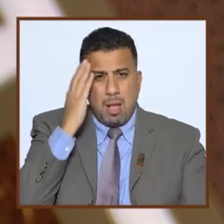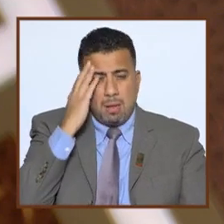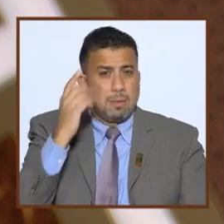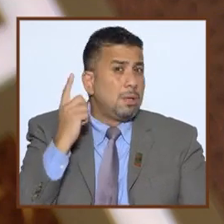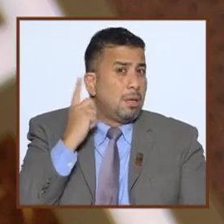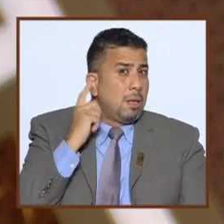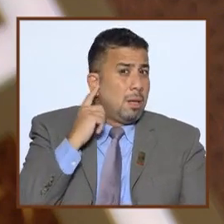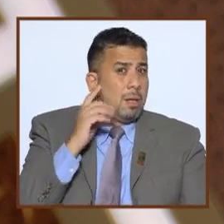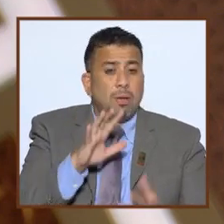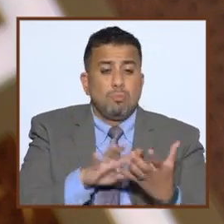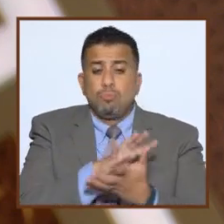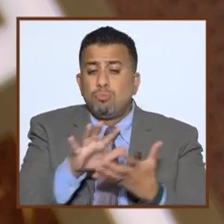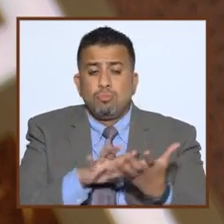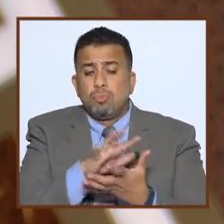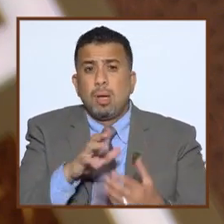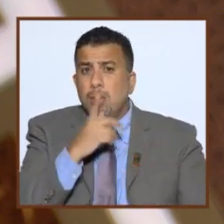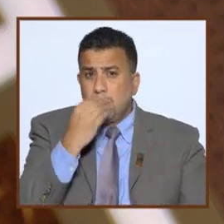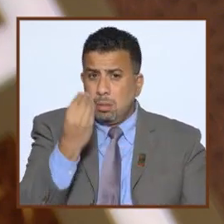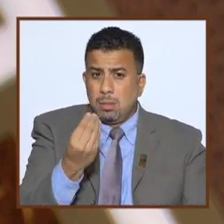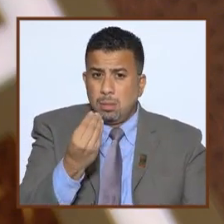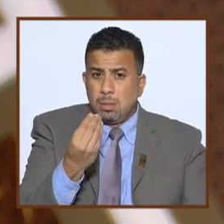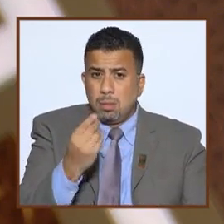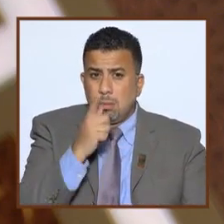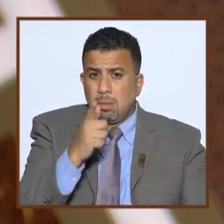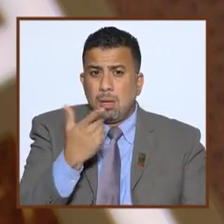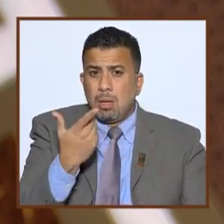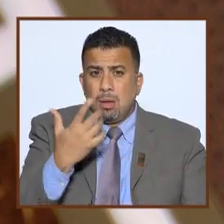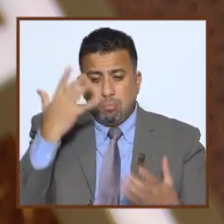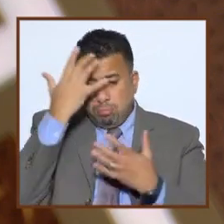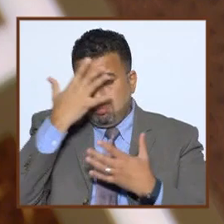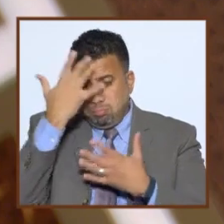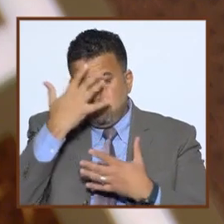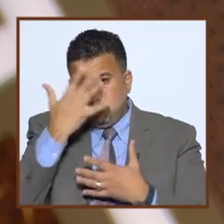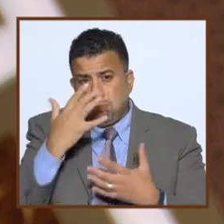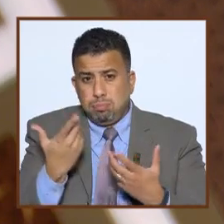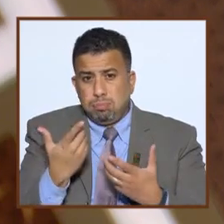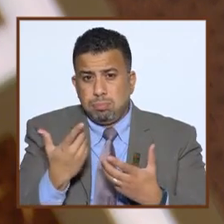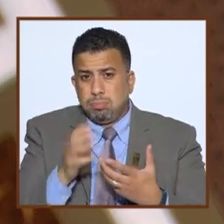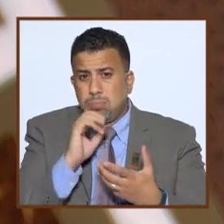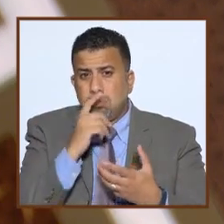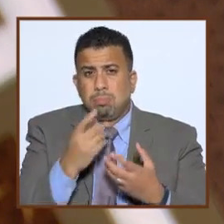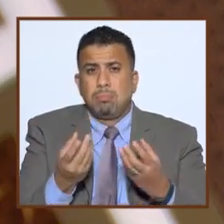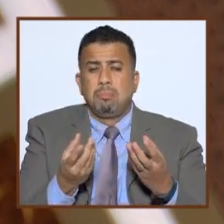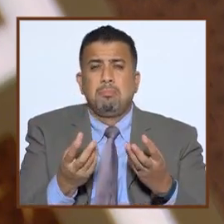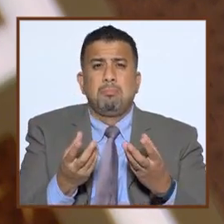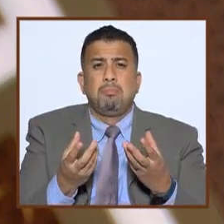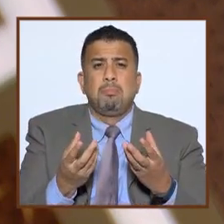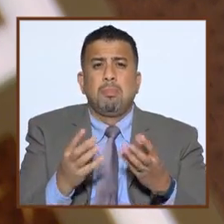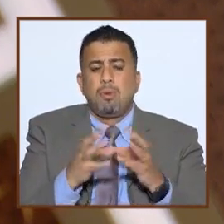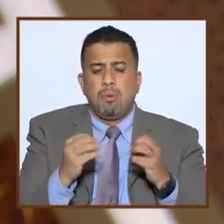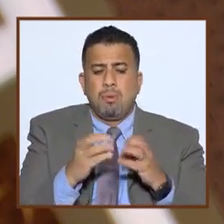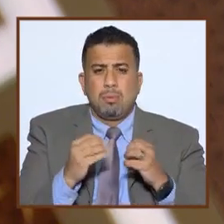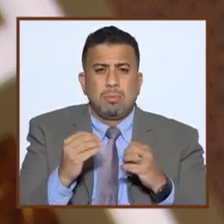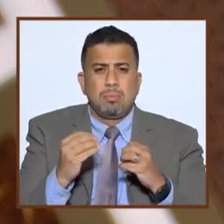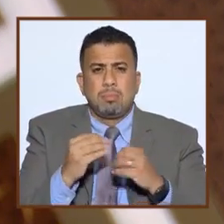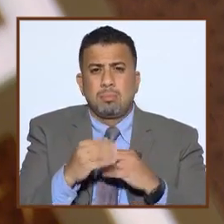عندهم اشكالات مثل هذه واذا جاء فتره الغسل همم استعملوا اشياء مثل القطنه